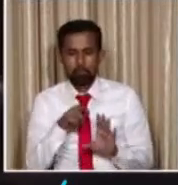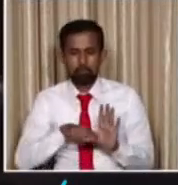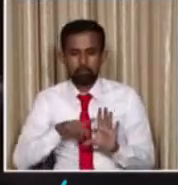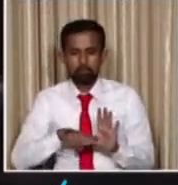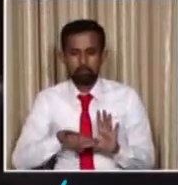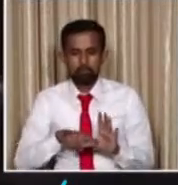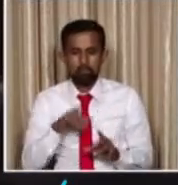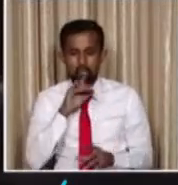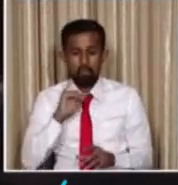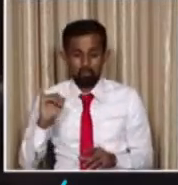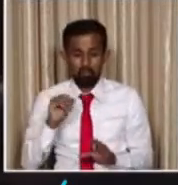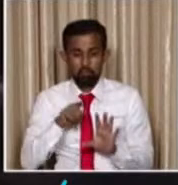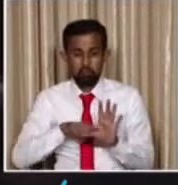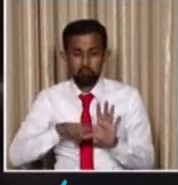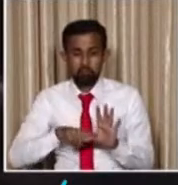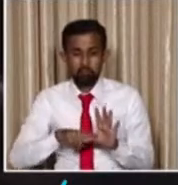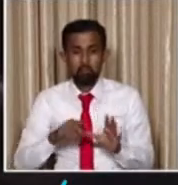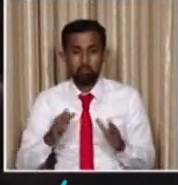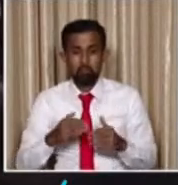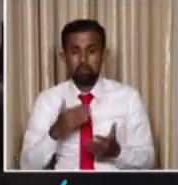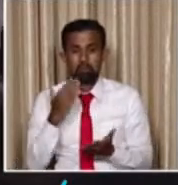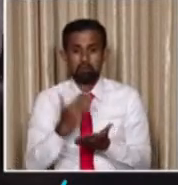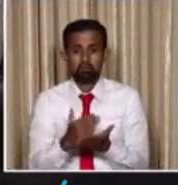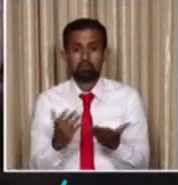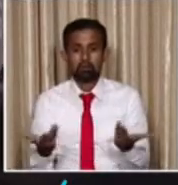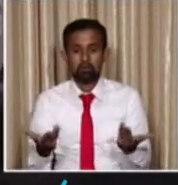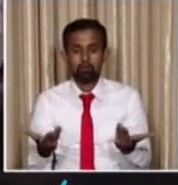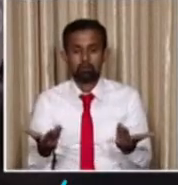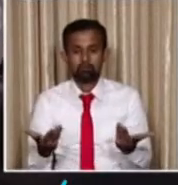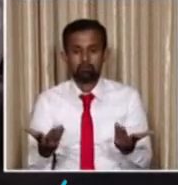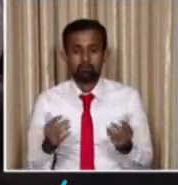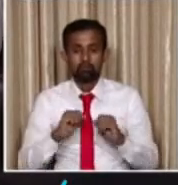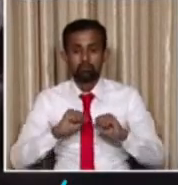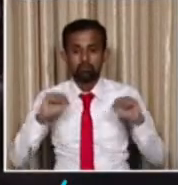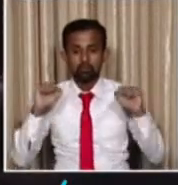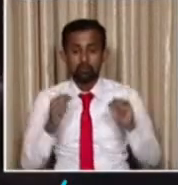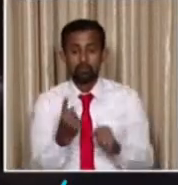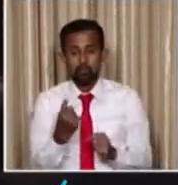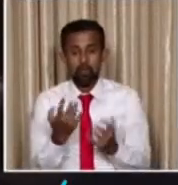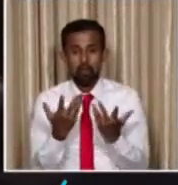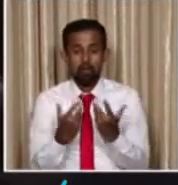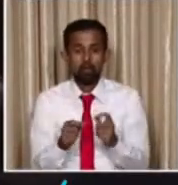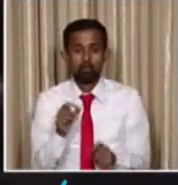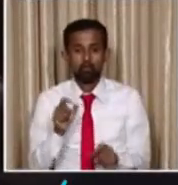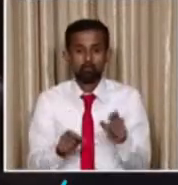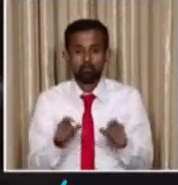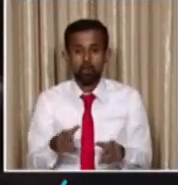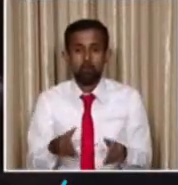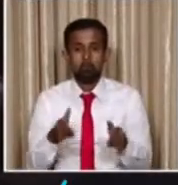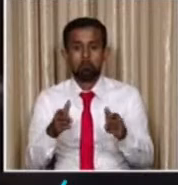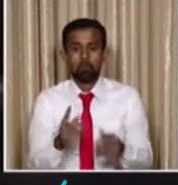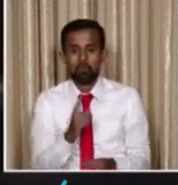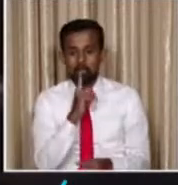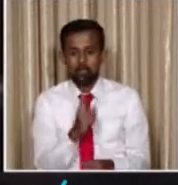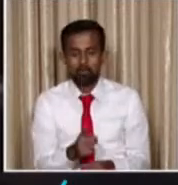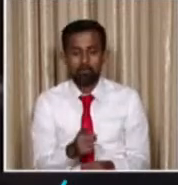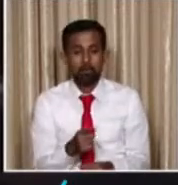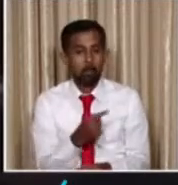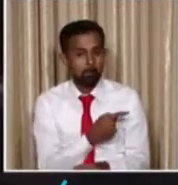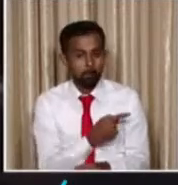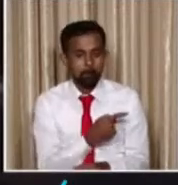කැත පුරුද්ද ඒක තාම නවත්තලා නැහැ. අරගලේ දහස් සංඛ්‍යාත ජනතාවක් පාරට බැහැලා කිව්වේ